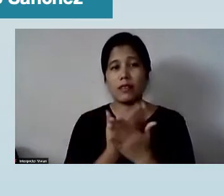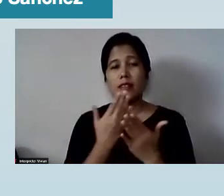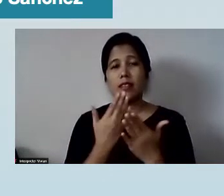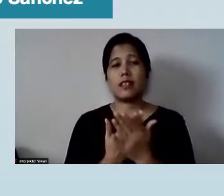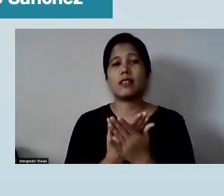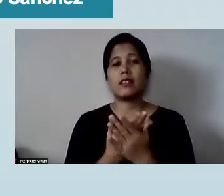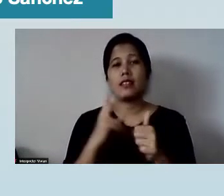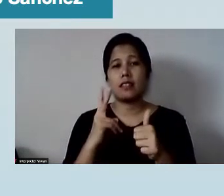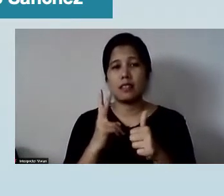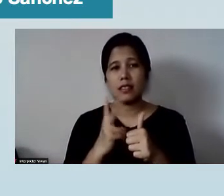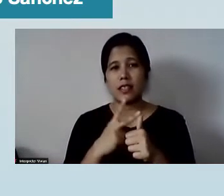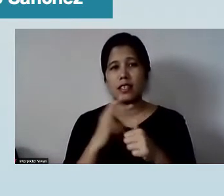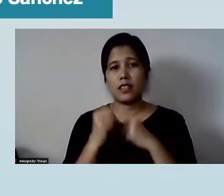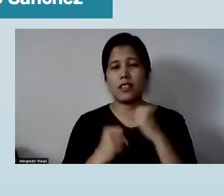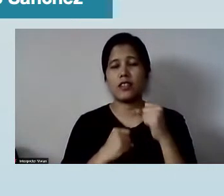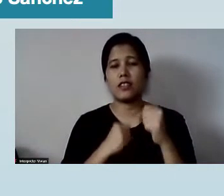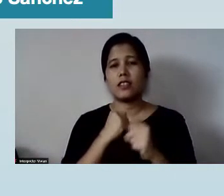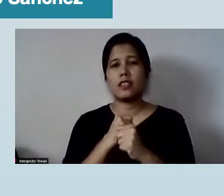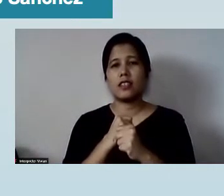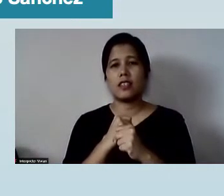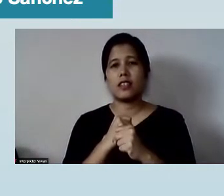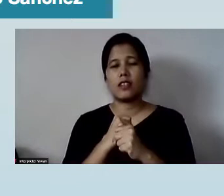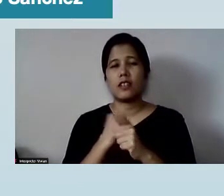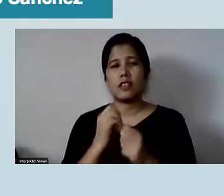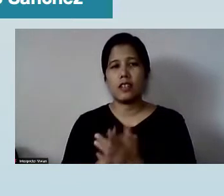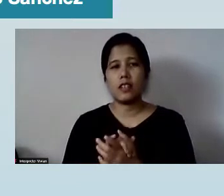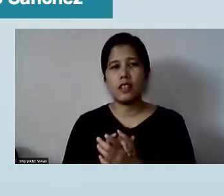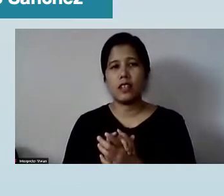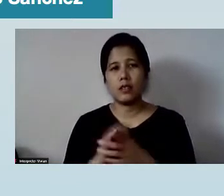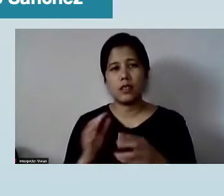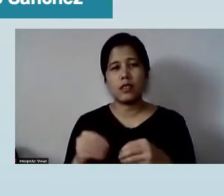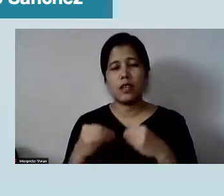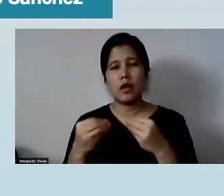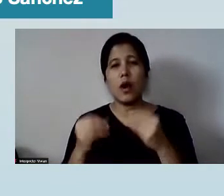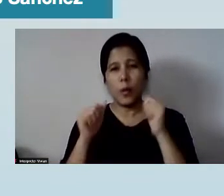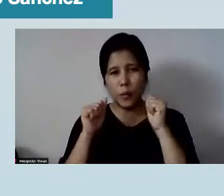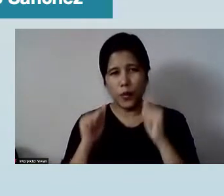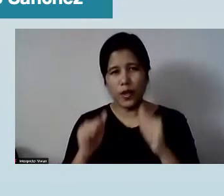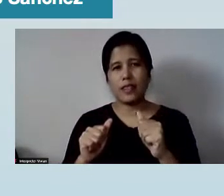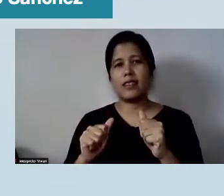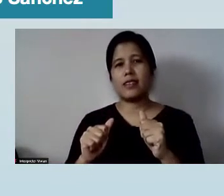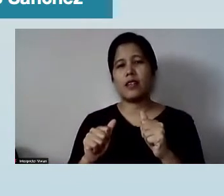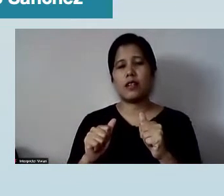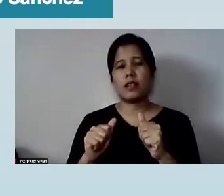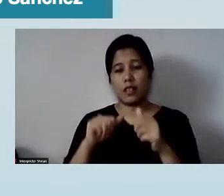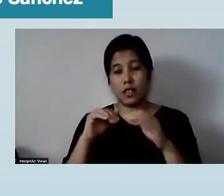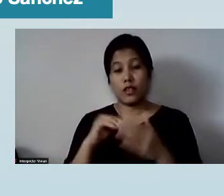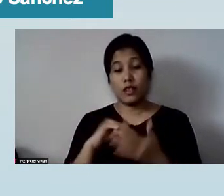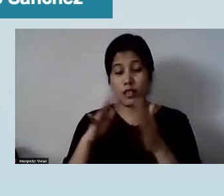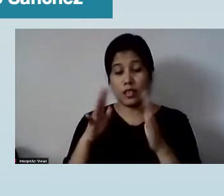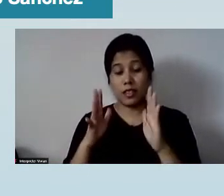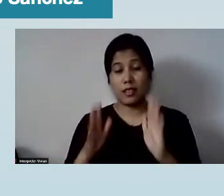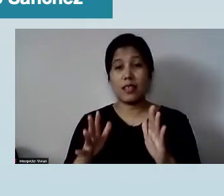year of implementation lang sila. At pwede po doon yung mga estudyante natin na may ADHD, no? As long